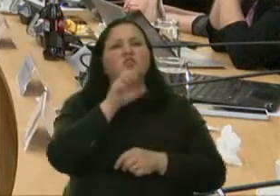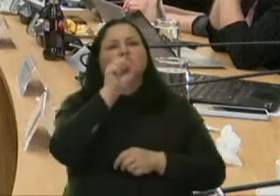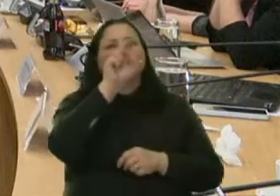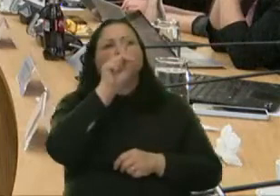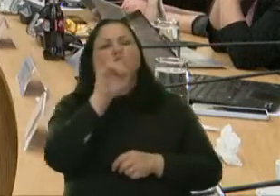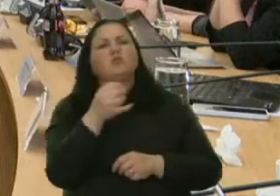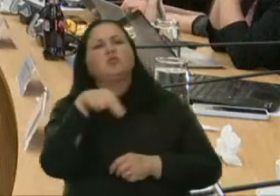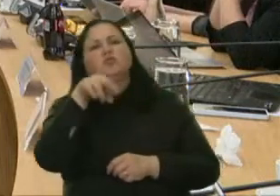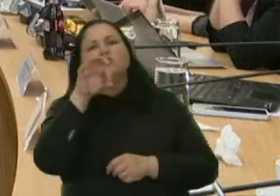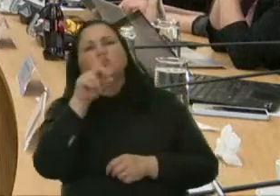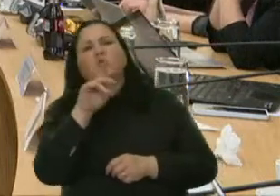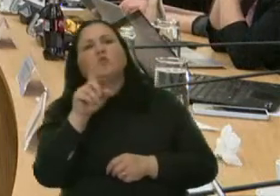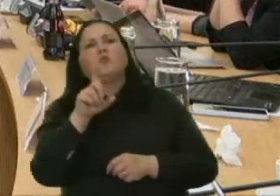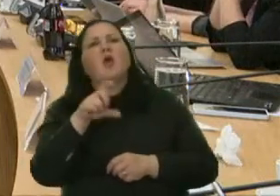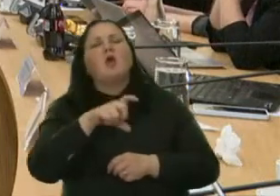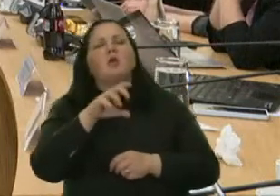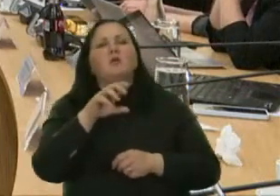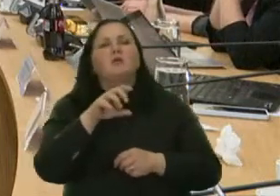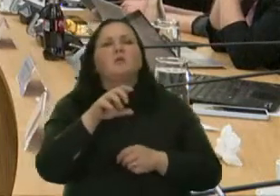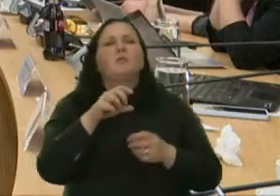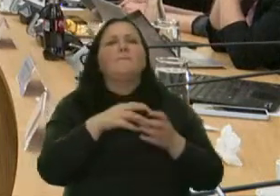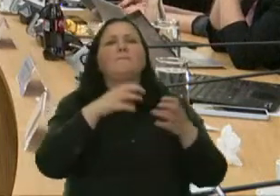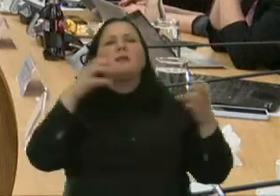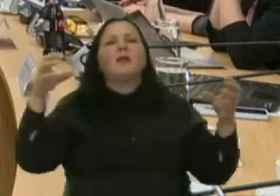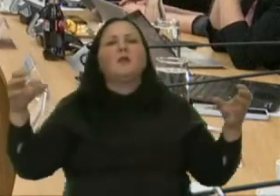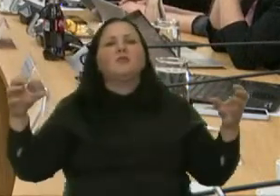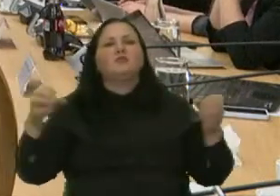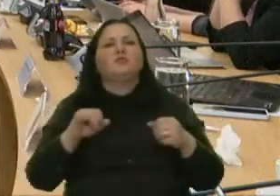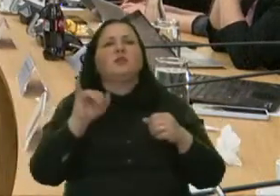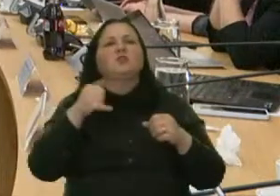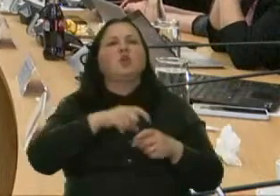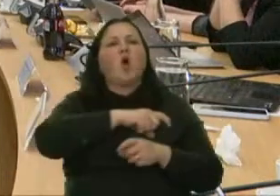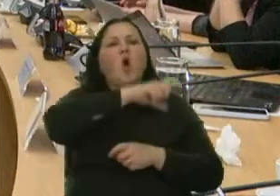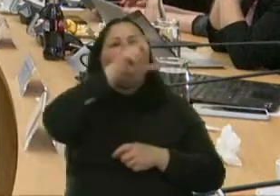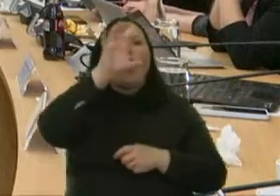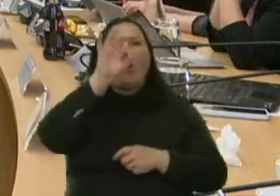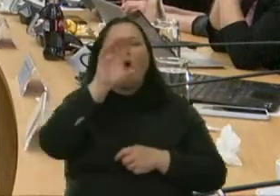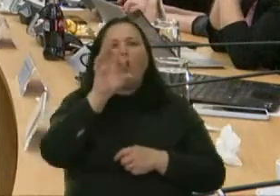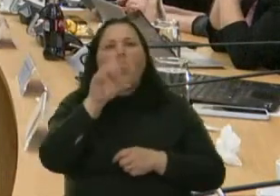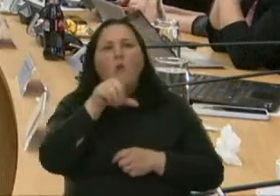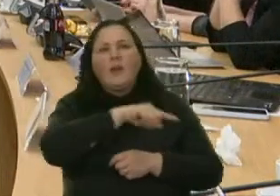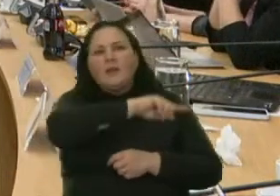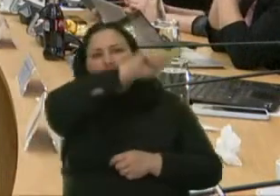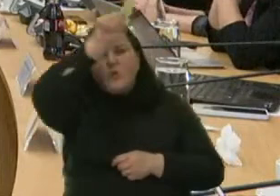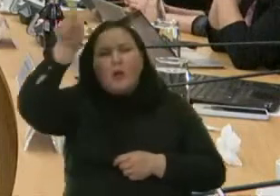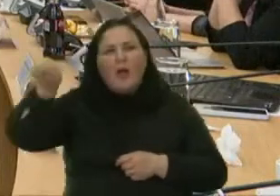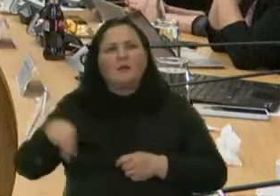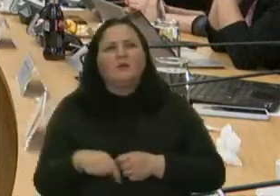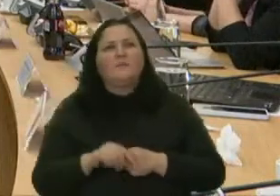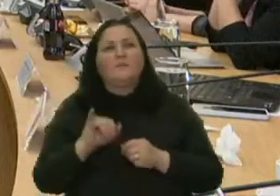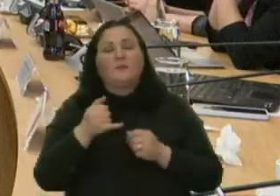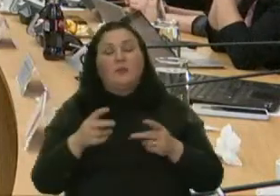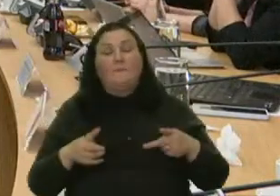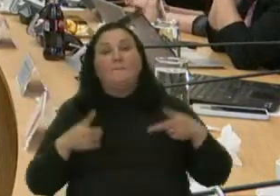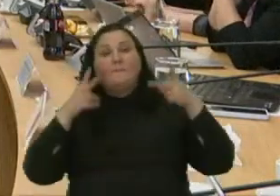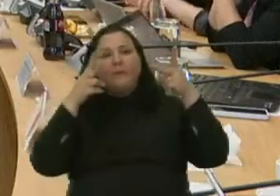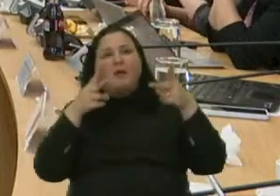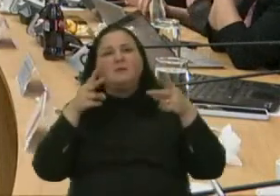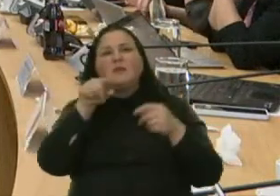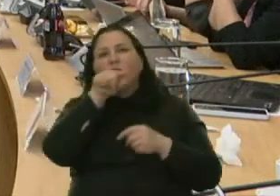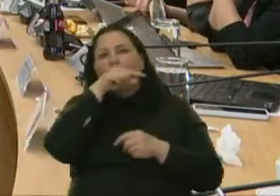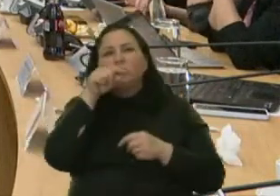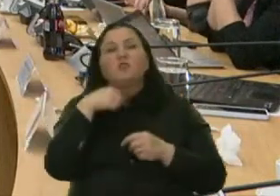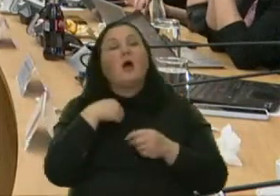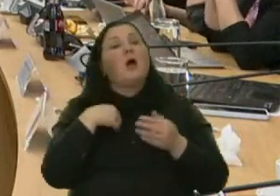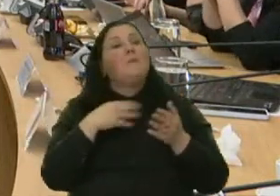ocolitoare și de prelungirea drumului bulevardului Muncii dincoace la pasajul de la oșan tocmai